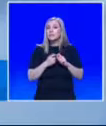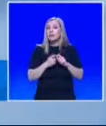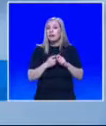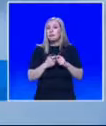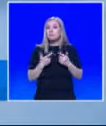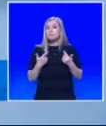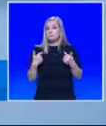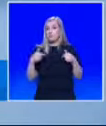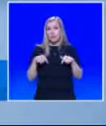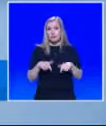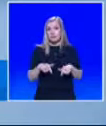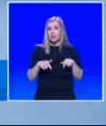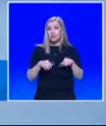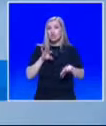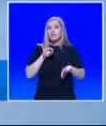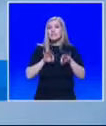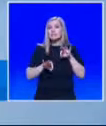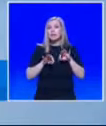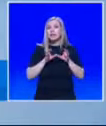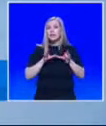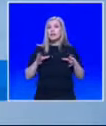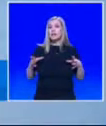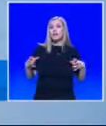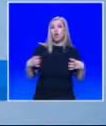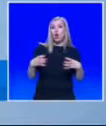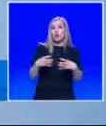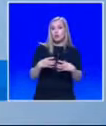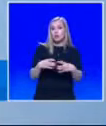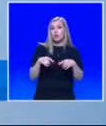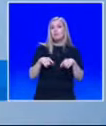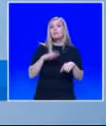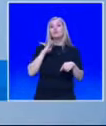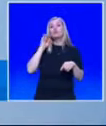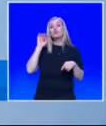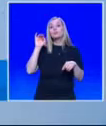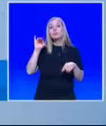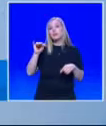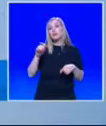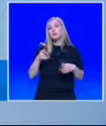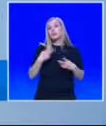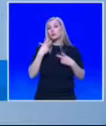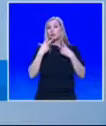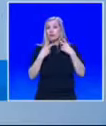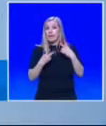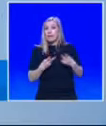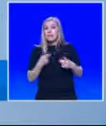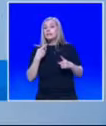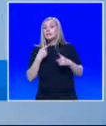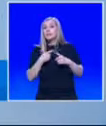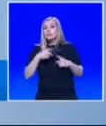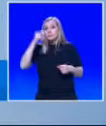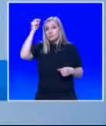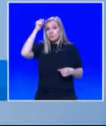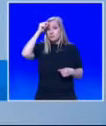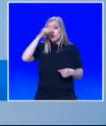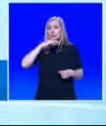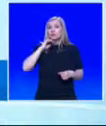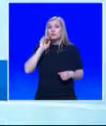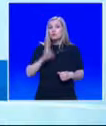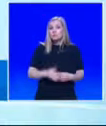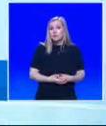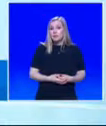ли вече да се създаде избирателен район в чужбина в изборния кодекс, след като гледате към българите в чужбина така?